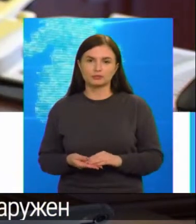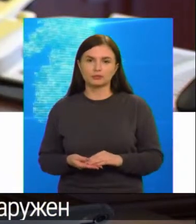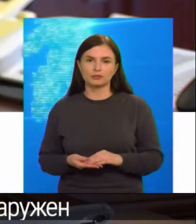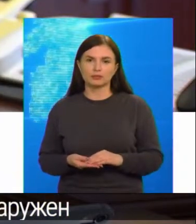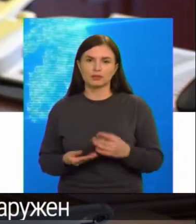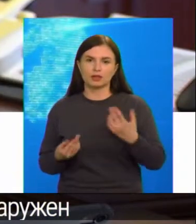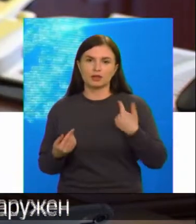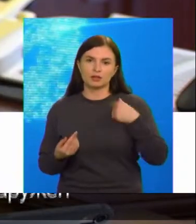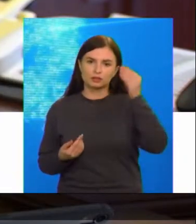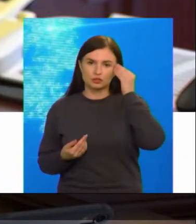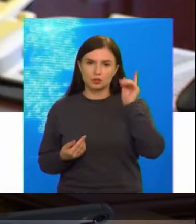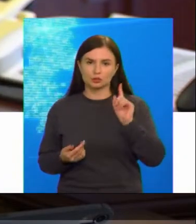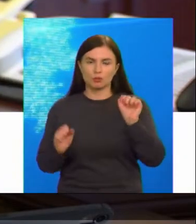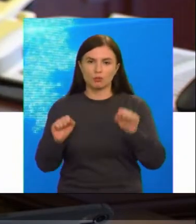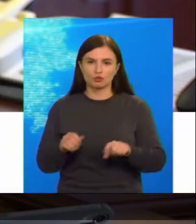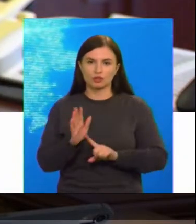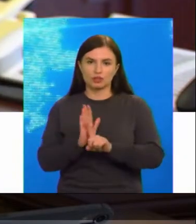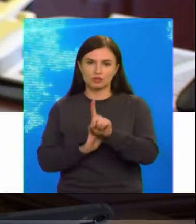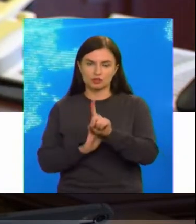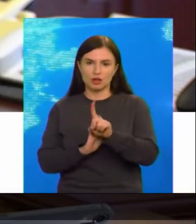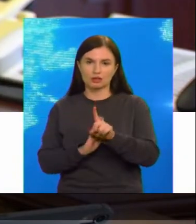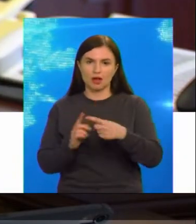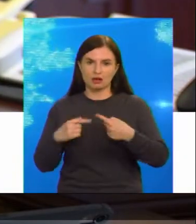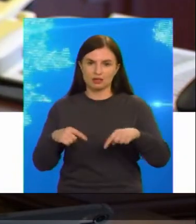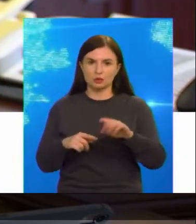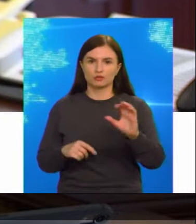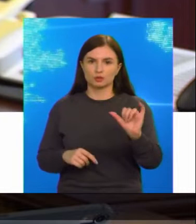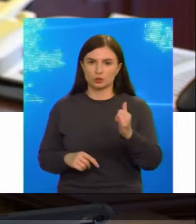можно начать организованные субботники.